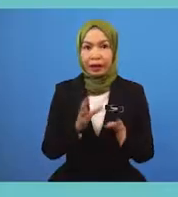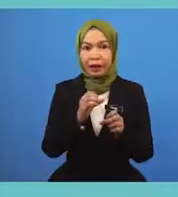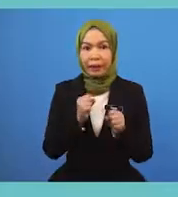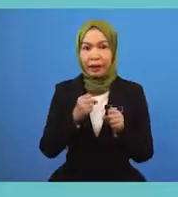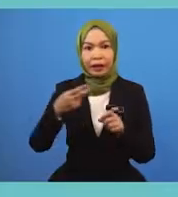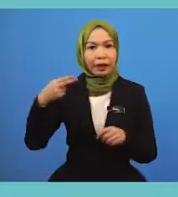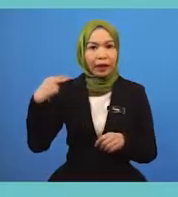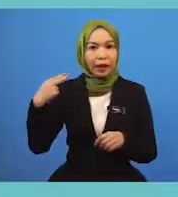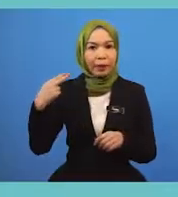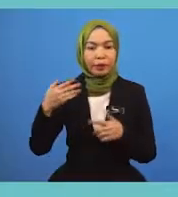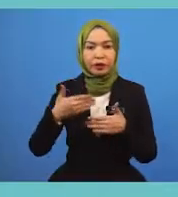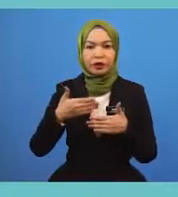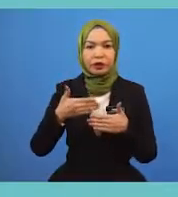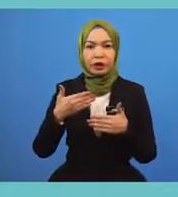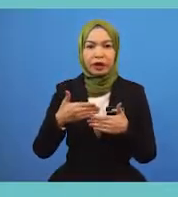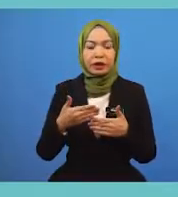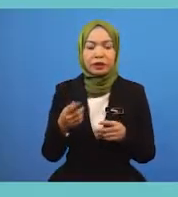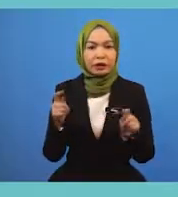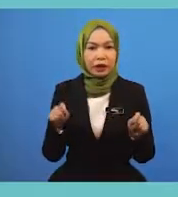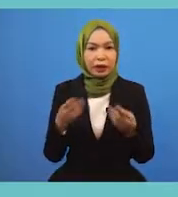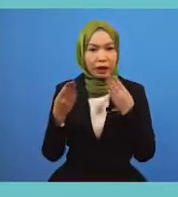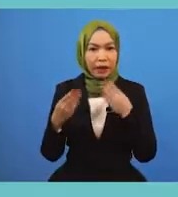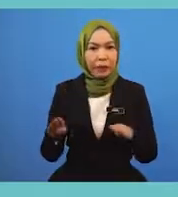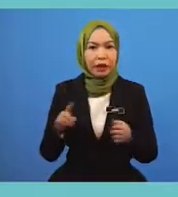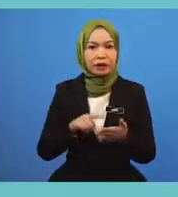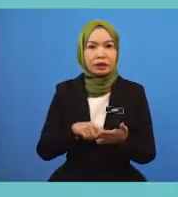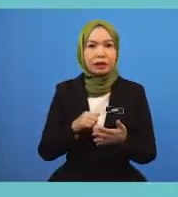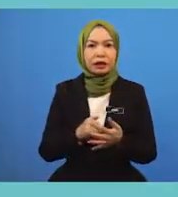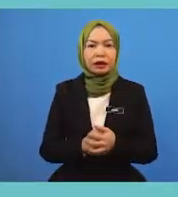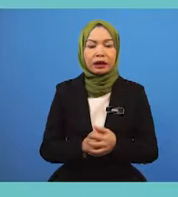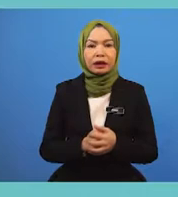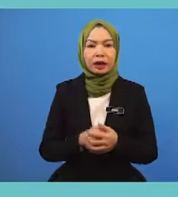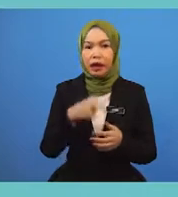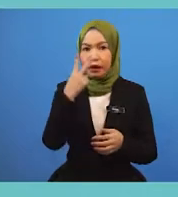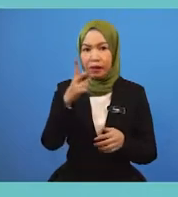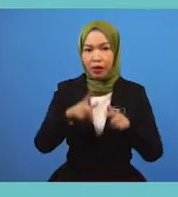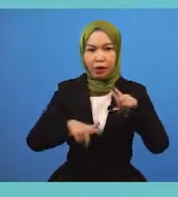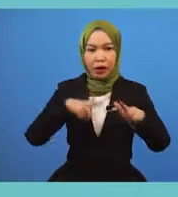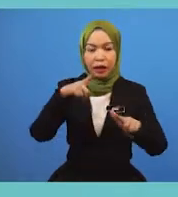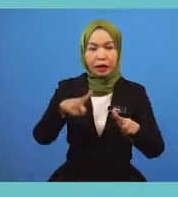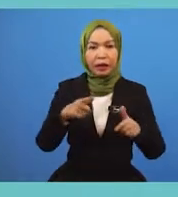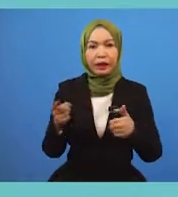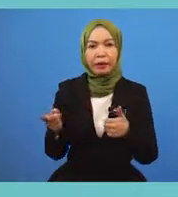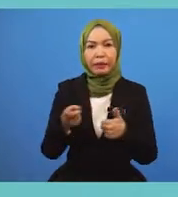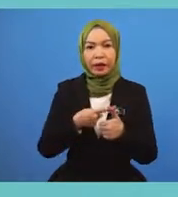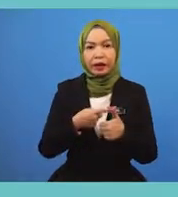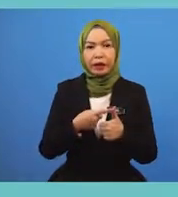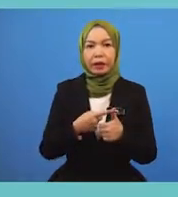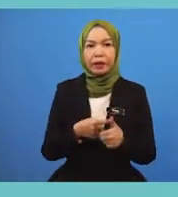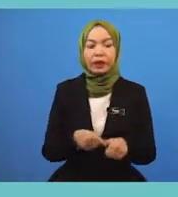ini? Jom kita tengok. Langkah pertama. Murid-murid perlu